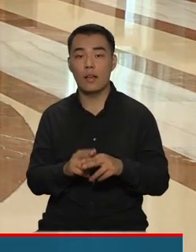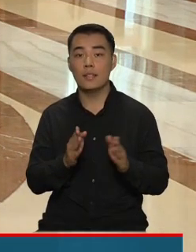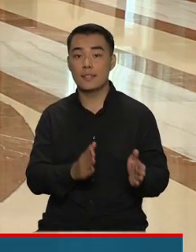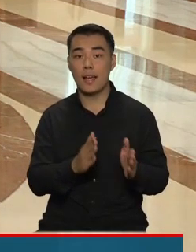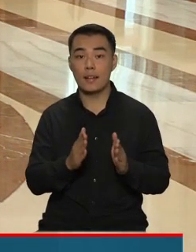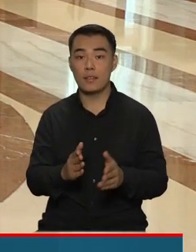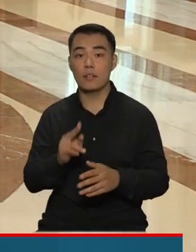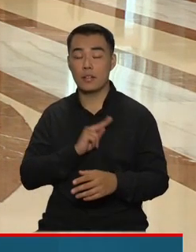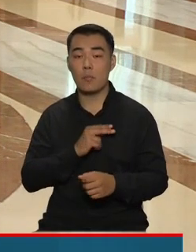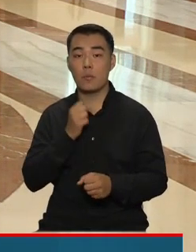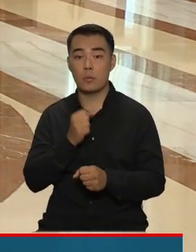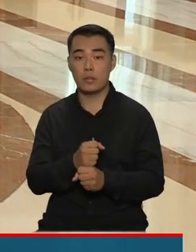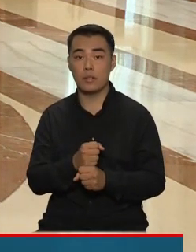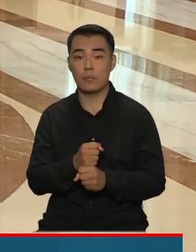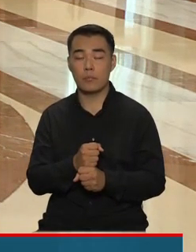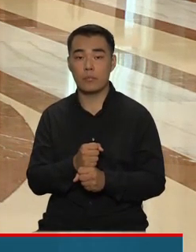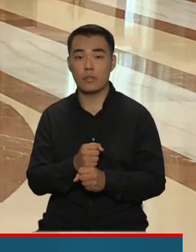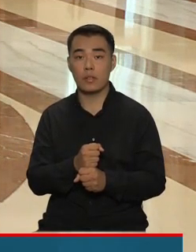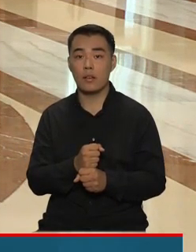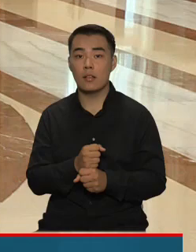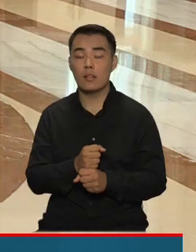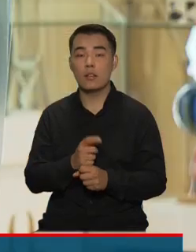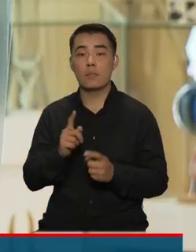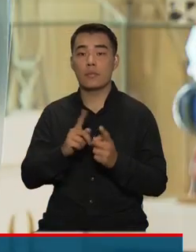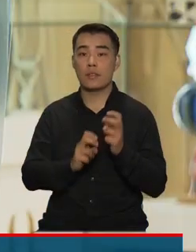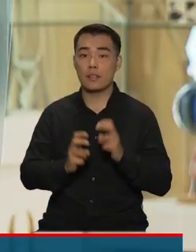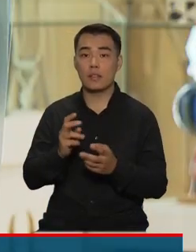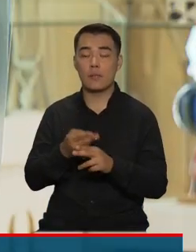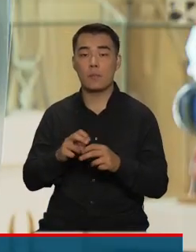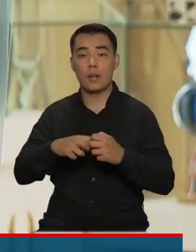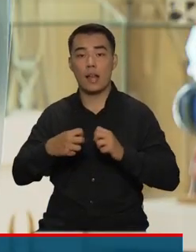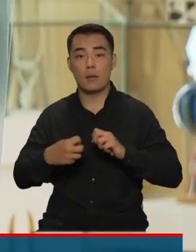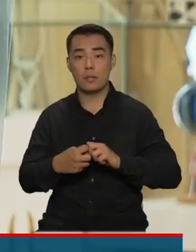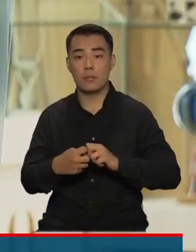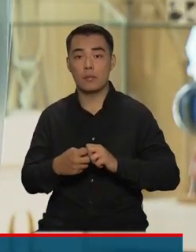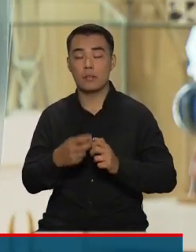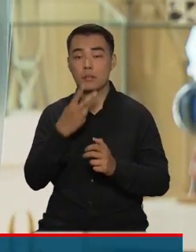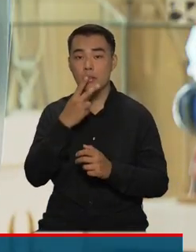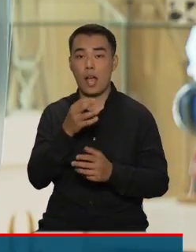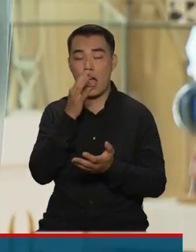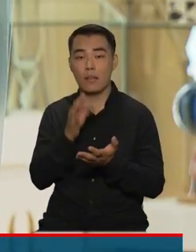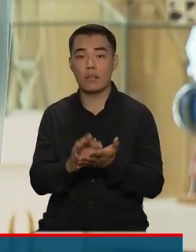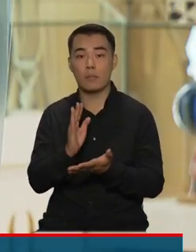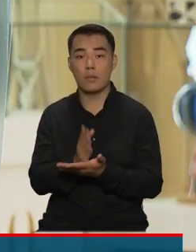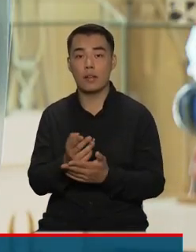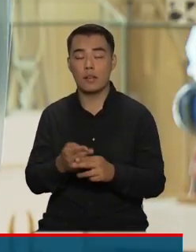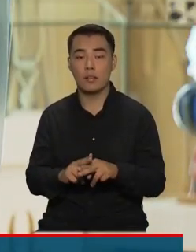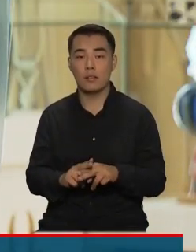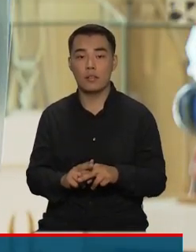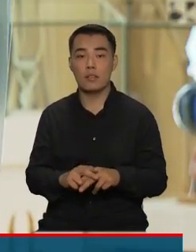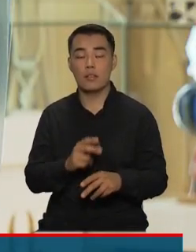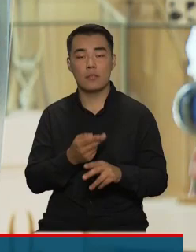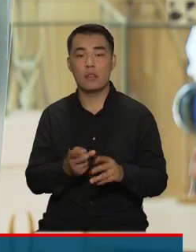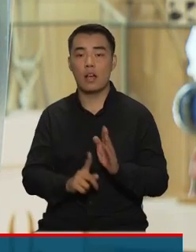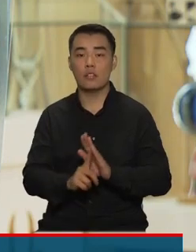сортировать етіп, соны өңдеу мәселесін қарастыратын зауыттар. Сол себептен бұл енді